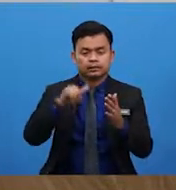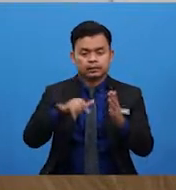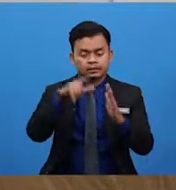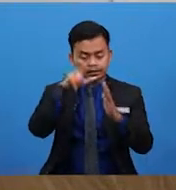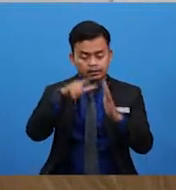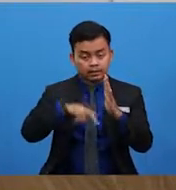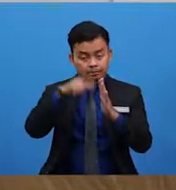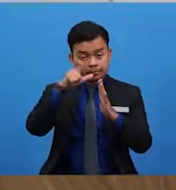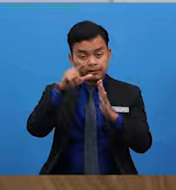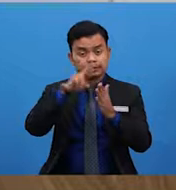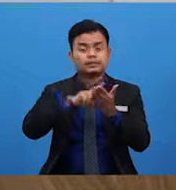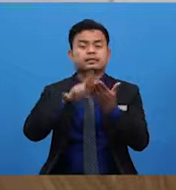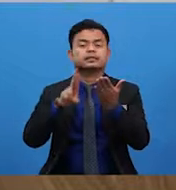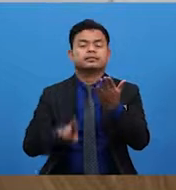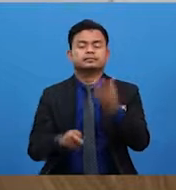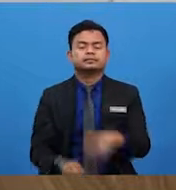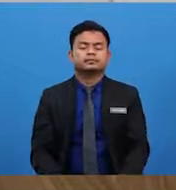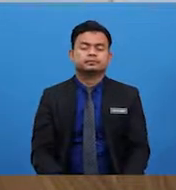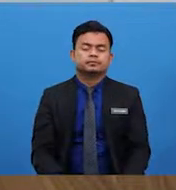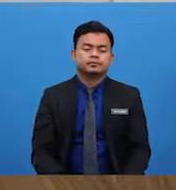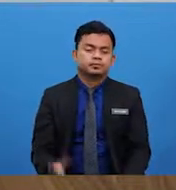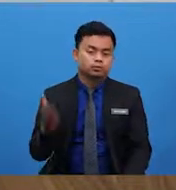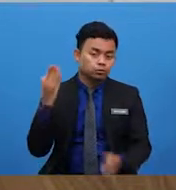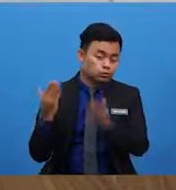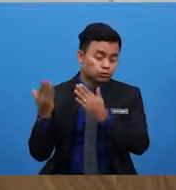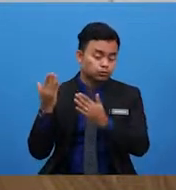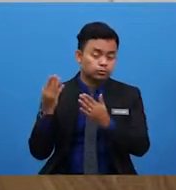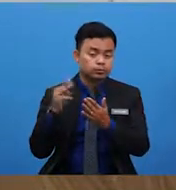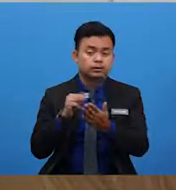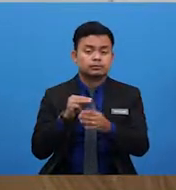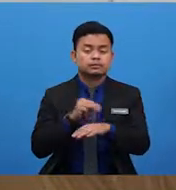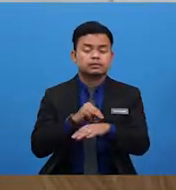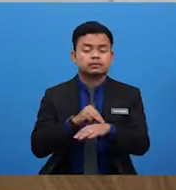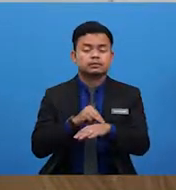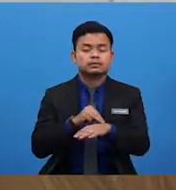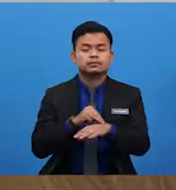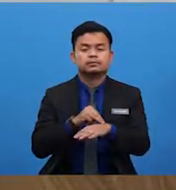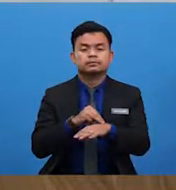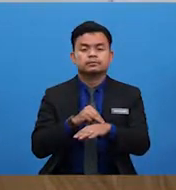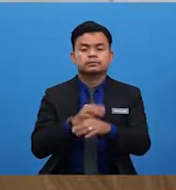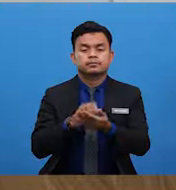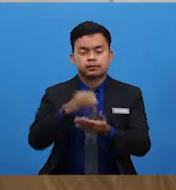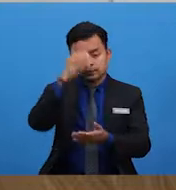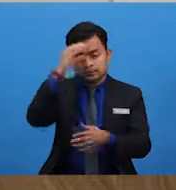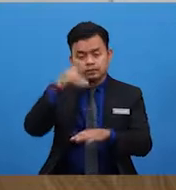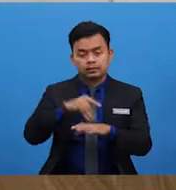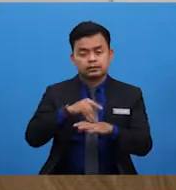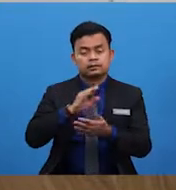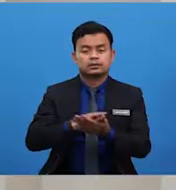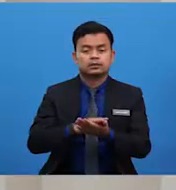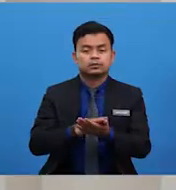rendah kalau gitu kalau masih keliru lagi smase pembelajaran di sekolah dulu lah ia dikenali sebagai poona